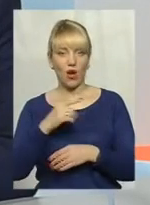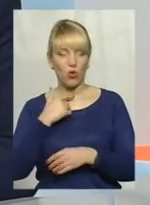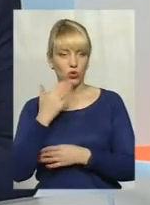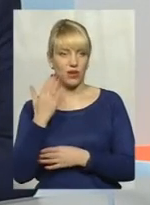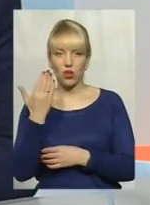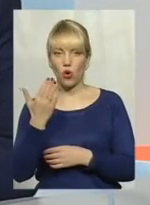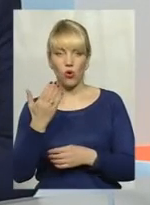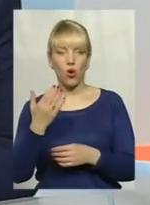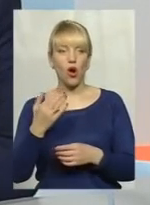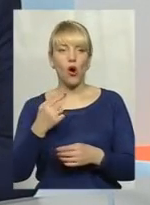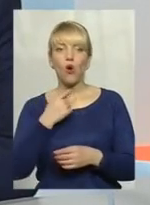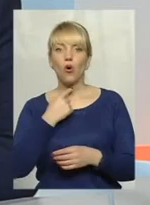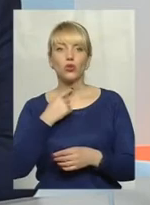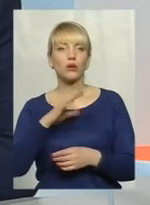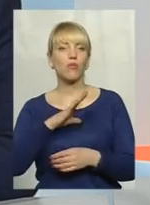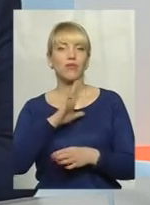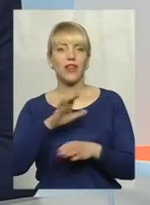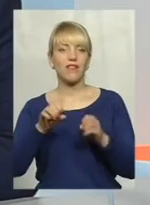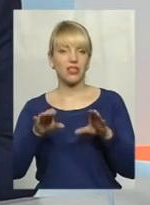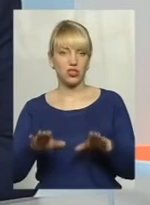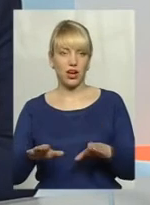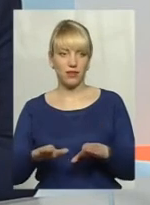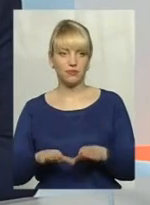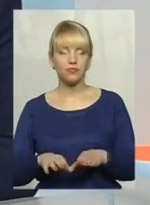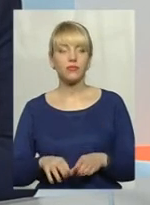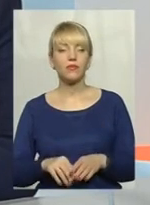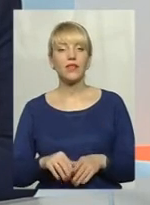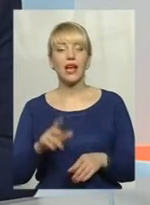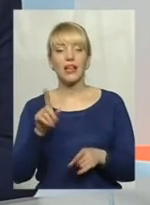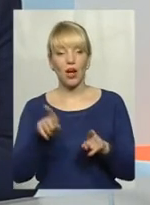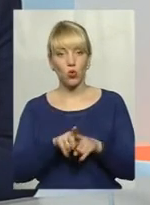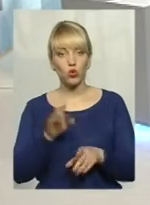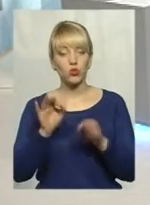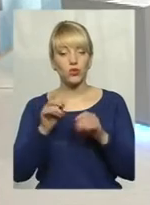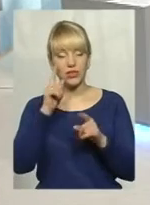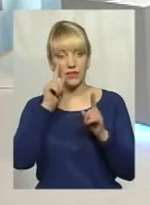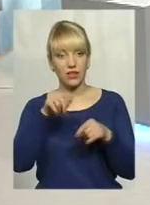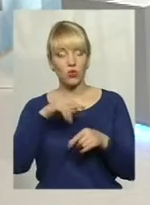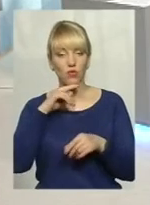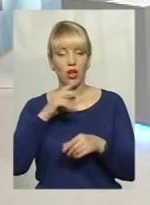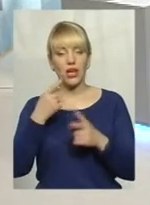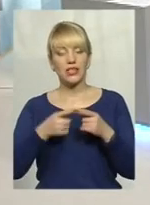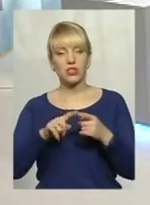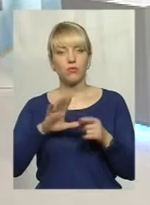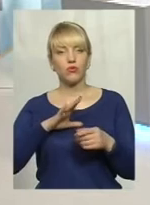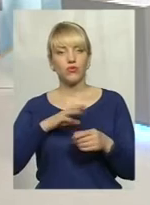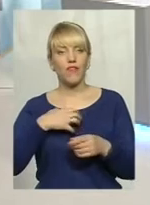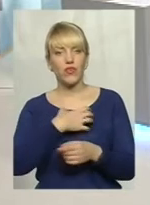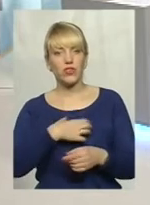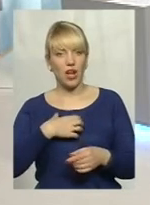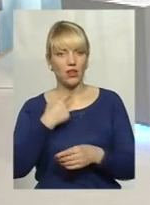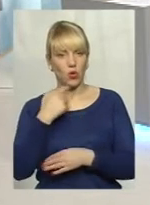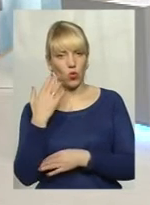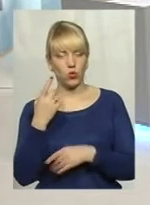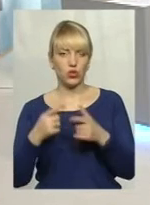був невирішальним. І, до речі, суди звертають увагу, чи був голос особи вирішальним, чи ні. І